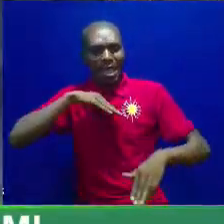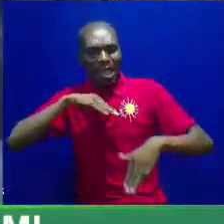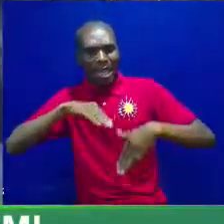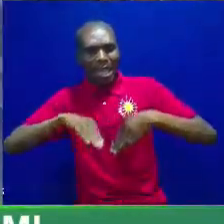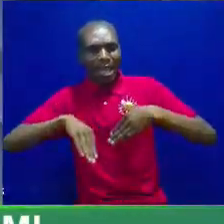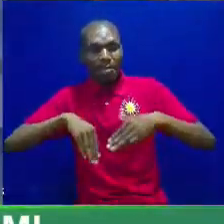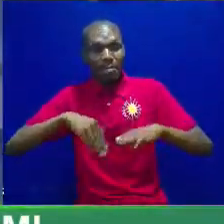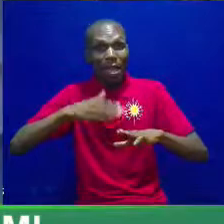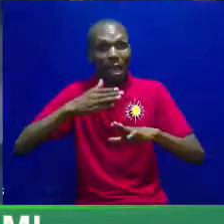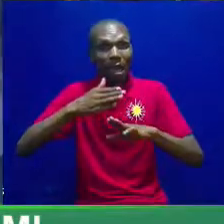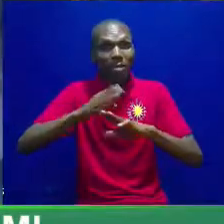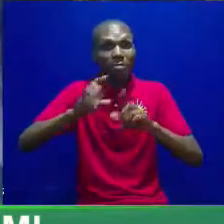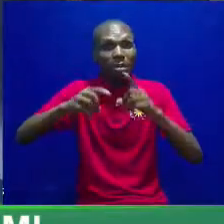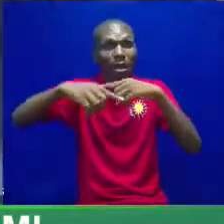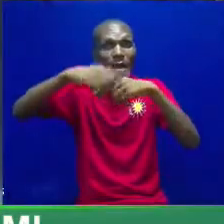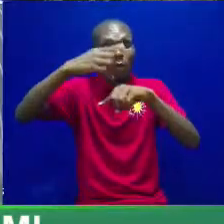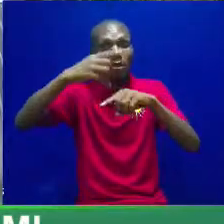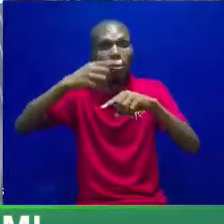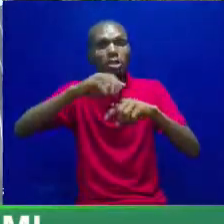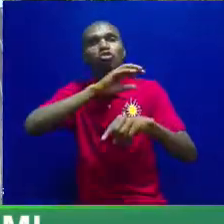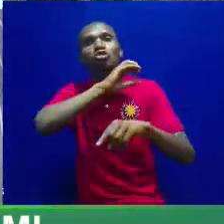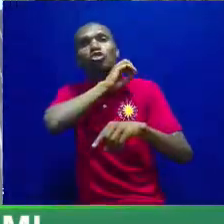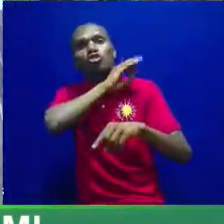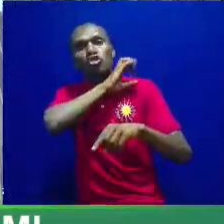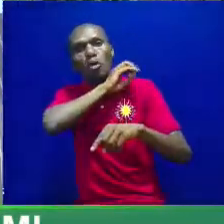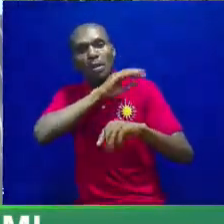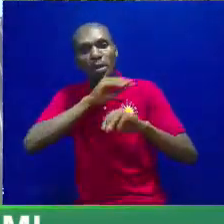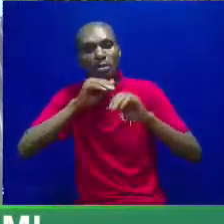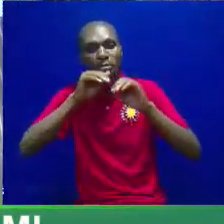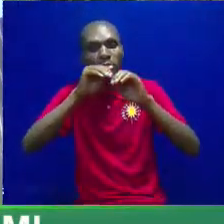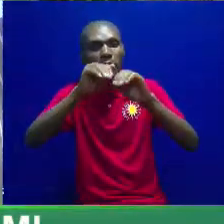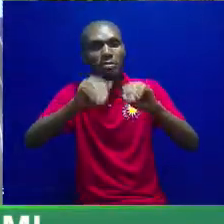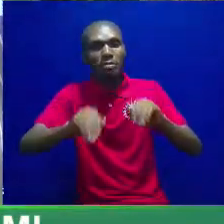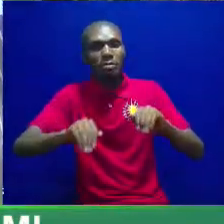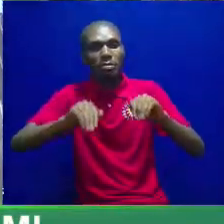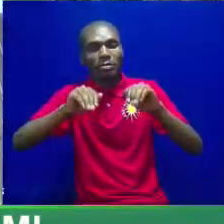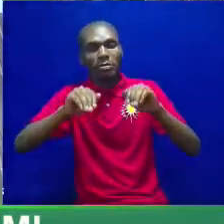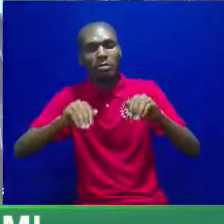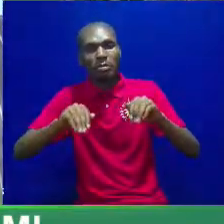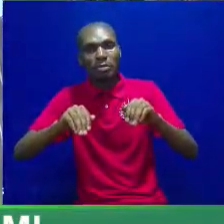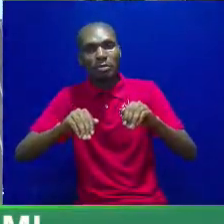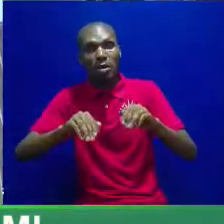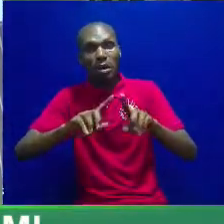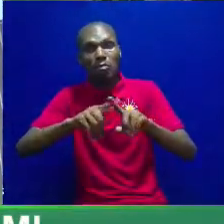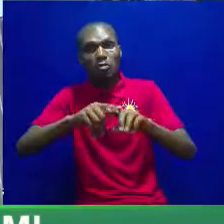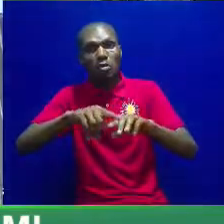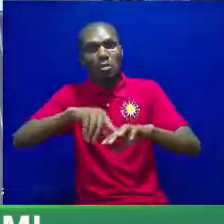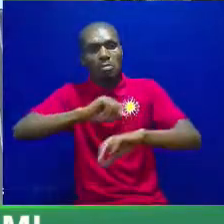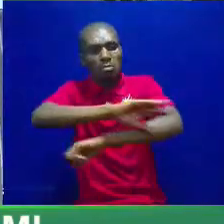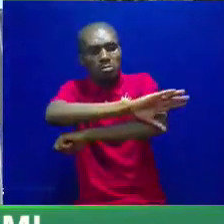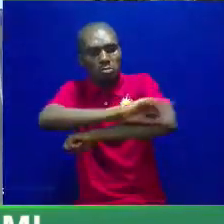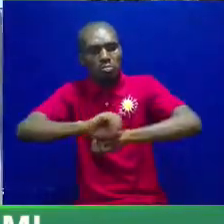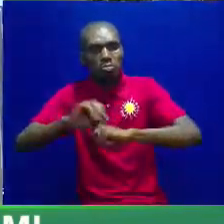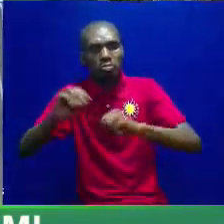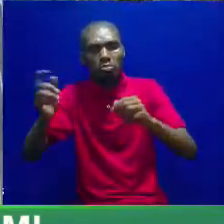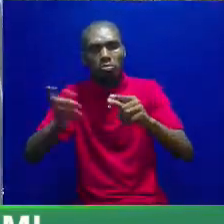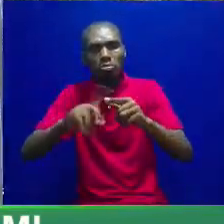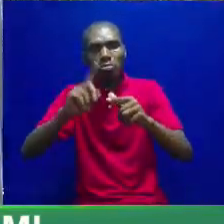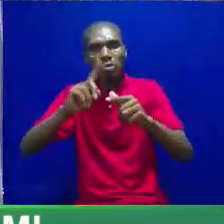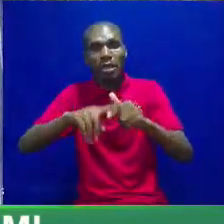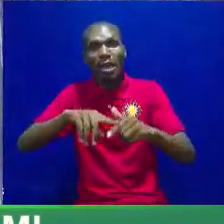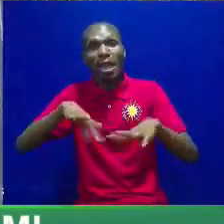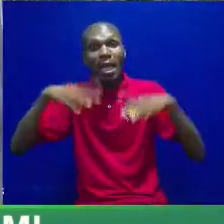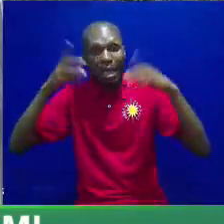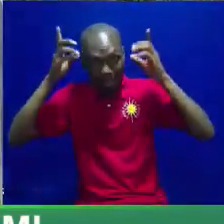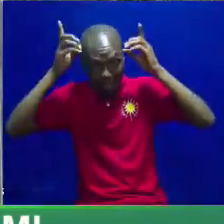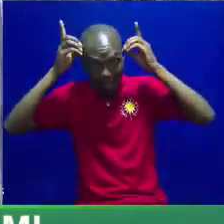mero yere namba ya Central Kitutu daraja 266 kurwa ase amaboko yabo unerelia eki nekio kia na chetue nomo